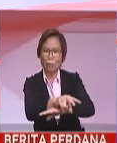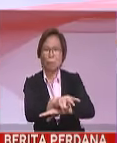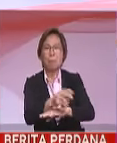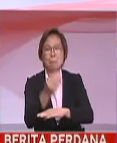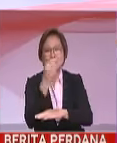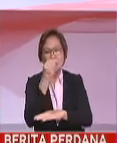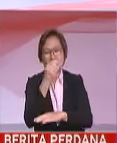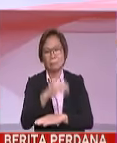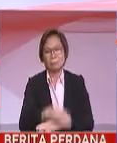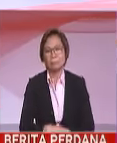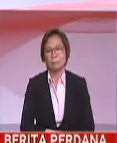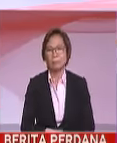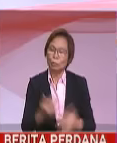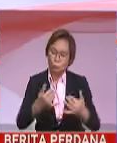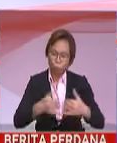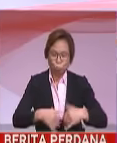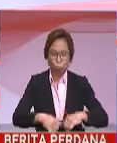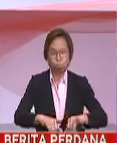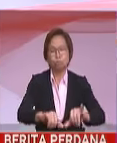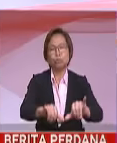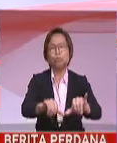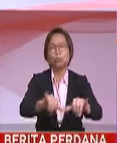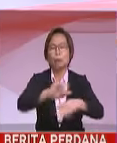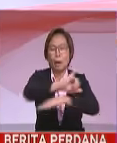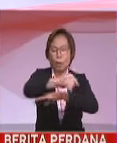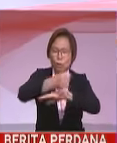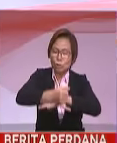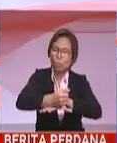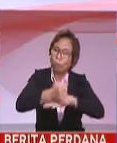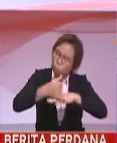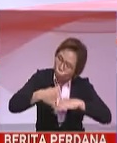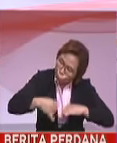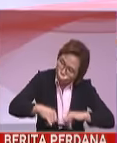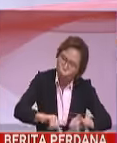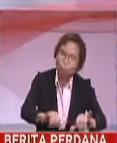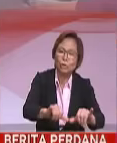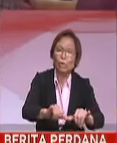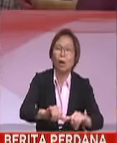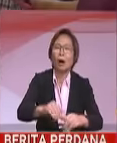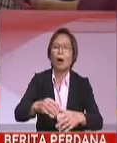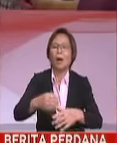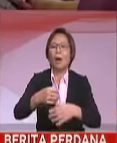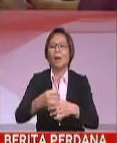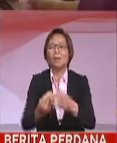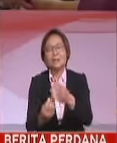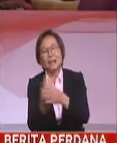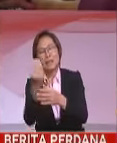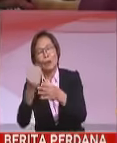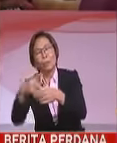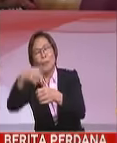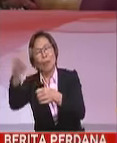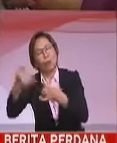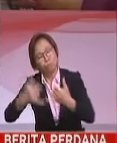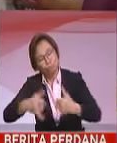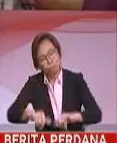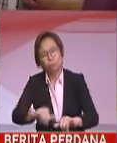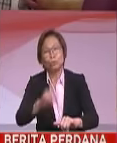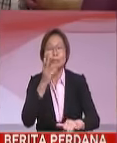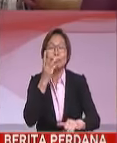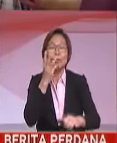Dan jadi benda ini berterusan, maknanya import pun berterusan, pengeluaran pun berterusan, beras yang berada